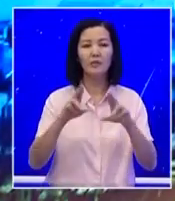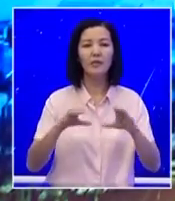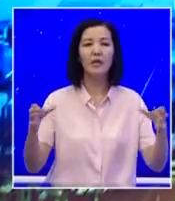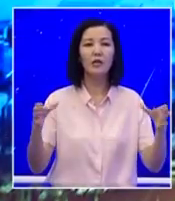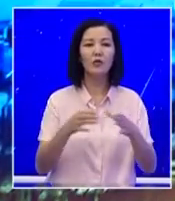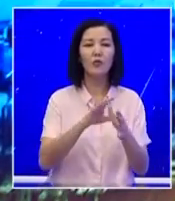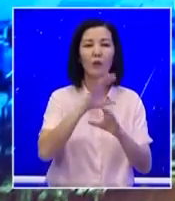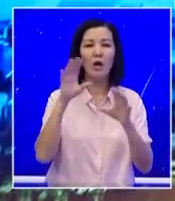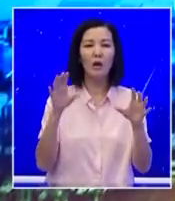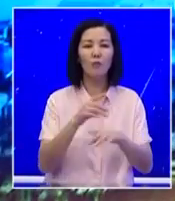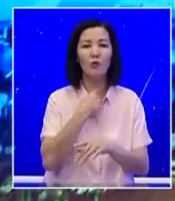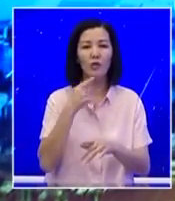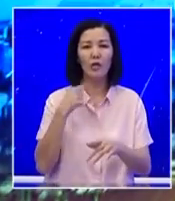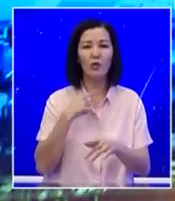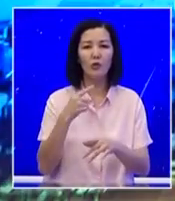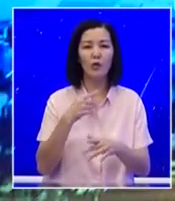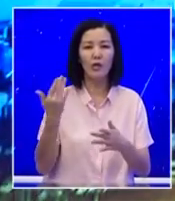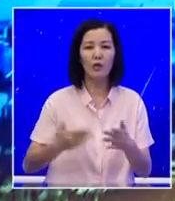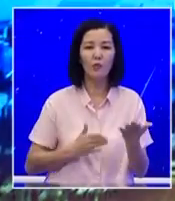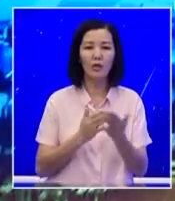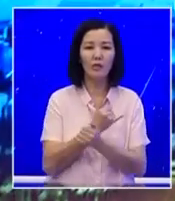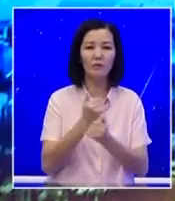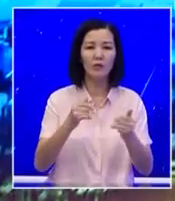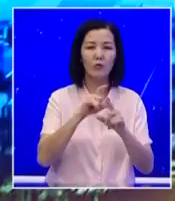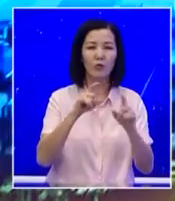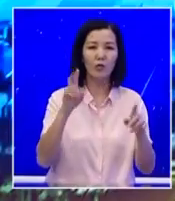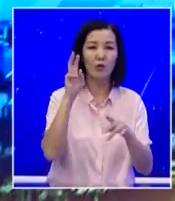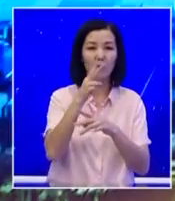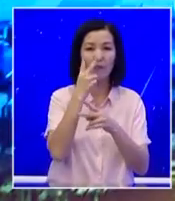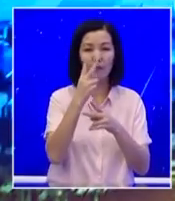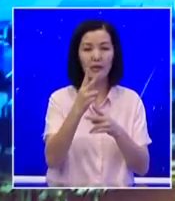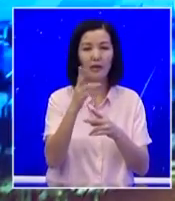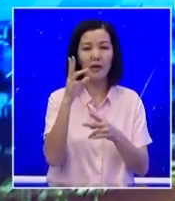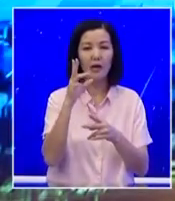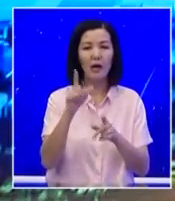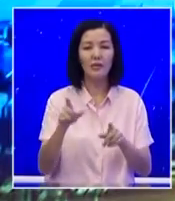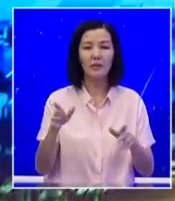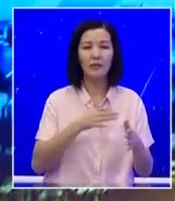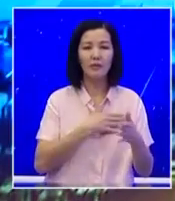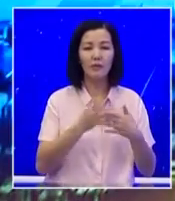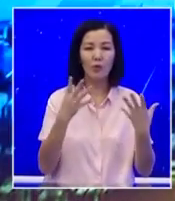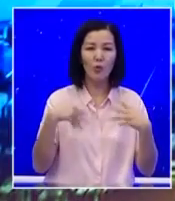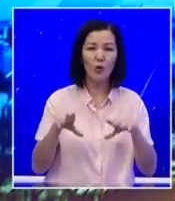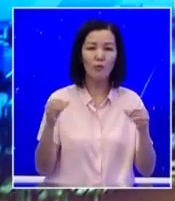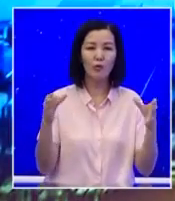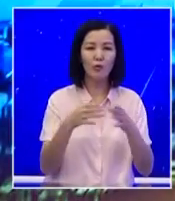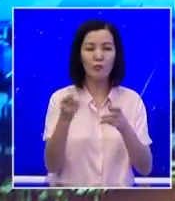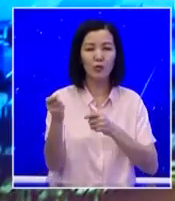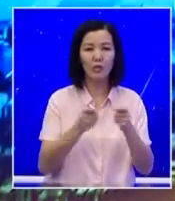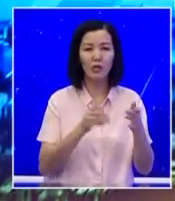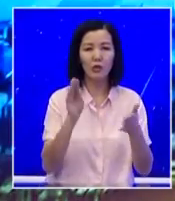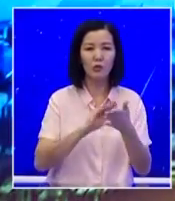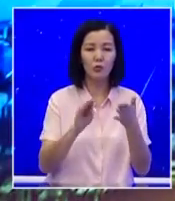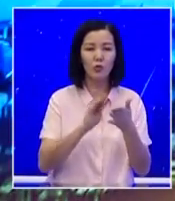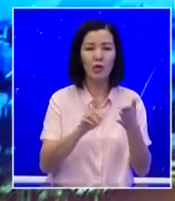Арнайы топ қамқор Талдықорған арнаулы әлеуметтік қызмет көрсету орталығын аралады. Қатарында азаматтық белсенділер, қоғамдық ұйым